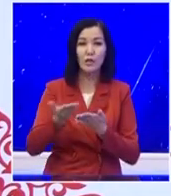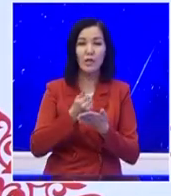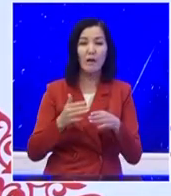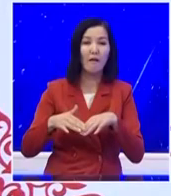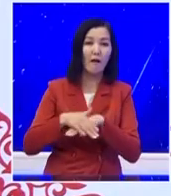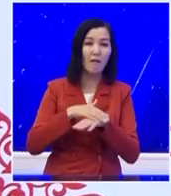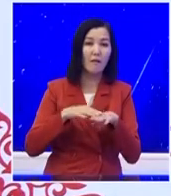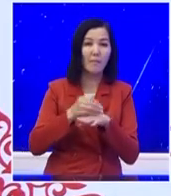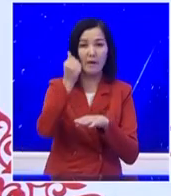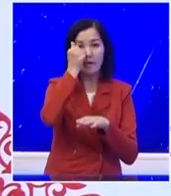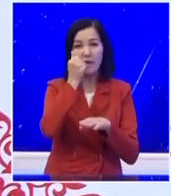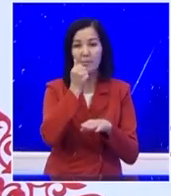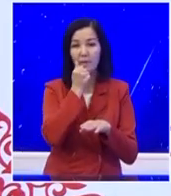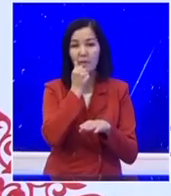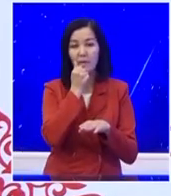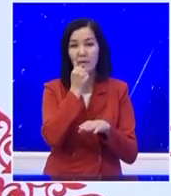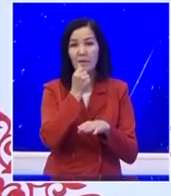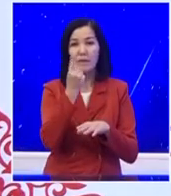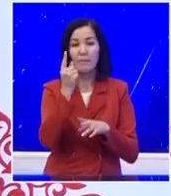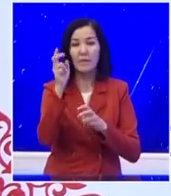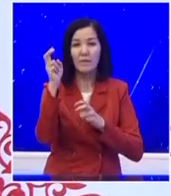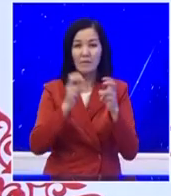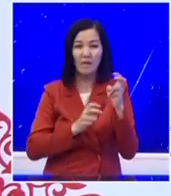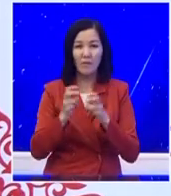Осындай бір